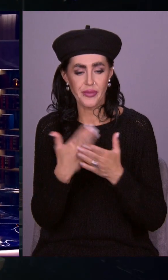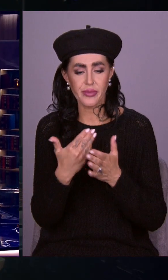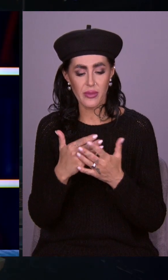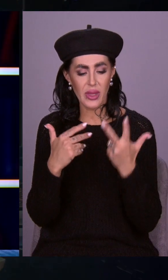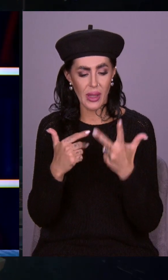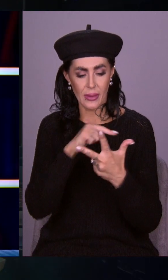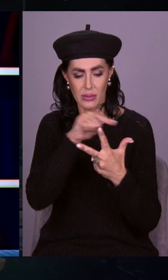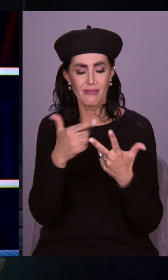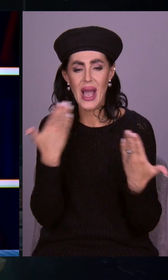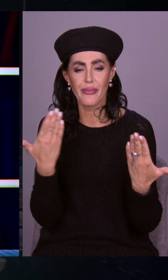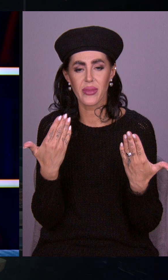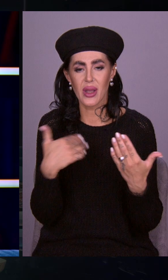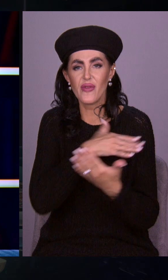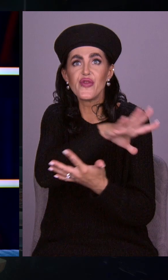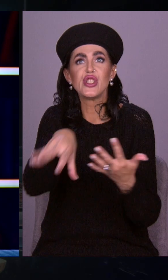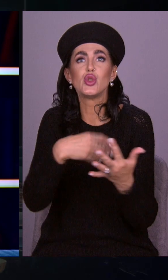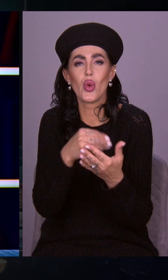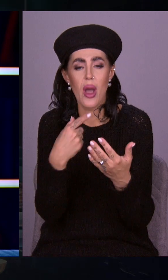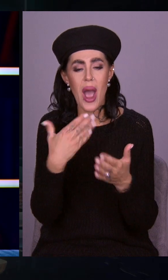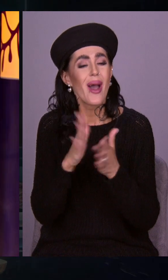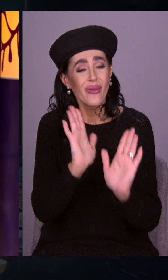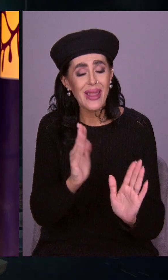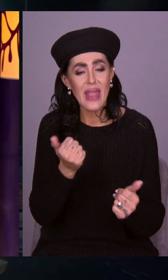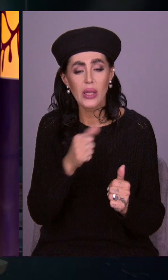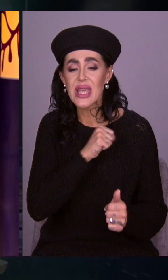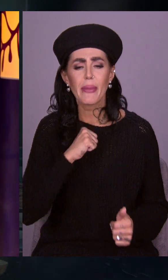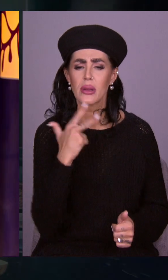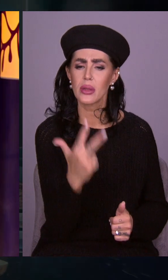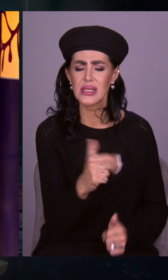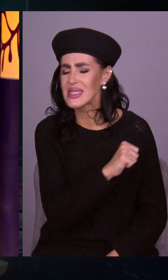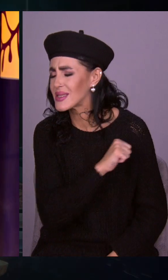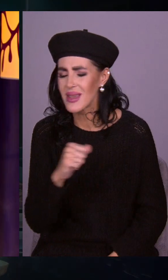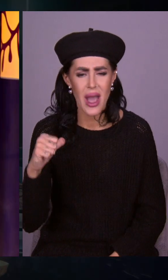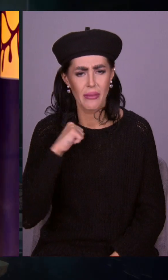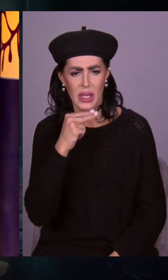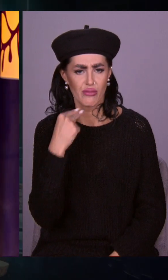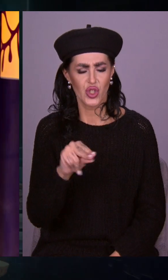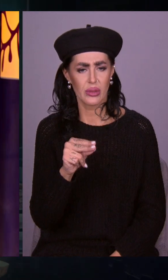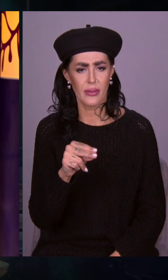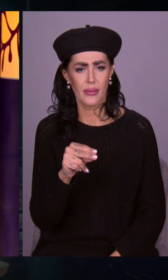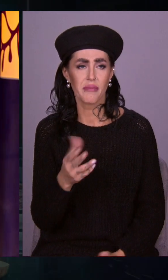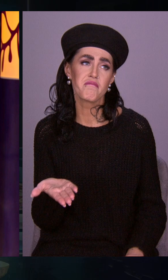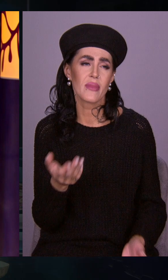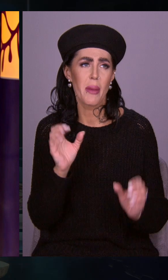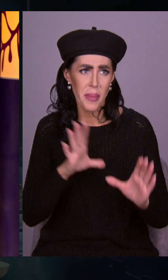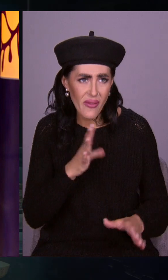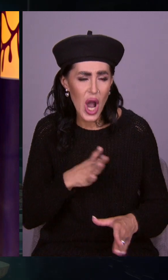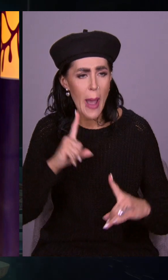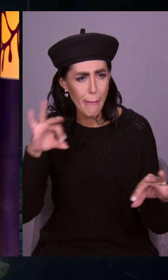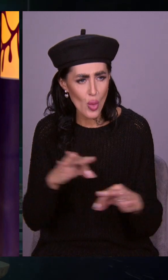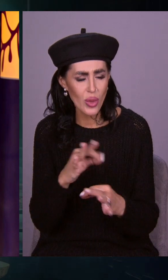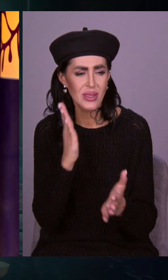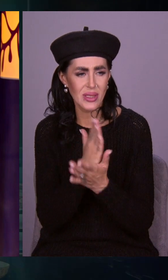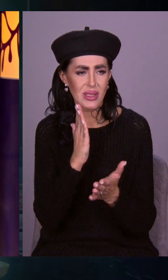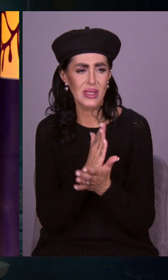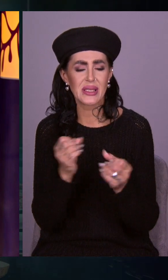розумію, ну хто спадає на думку от одразу? Серед музикантів я би виділила такий прекрасний гурт «Пиріг і Батіг», і «Мар'ян Пиріг», і «Гич